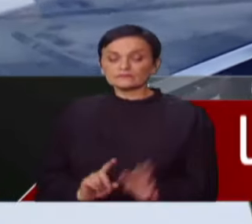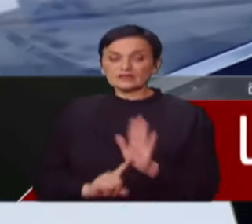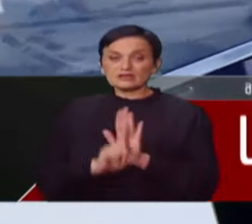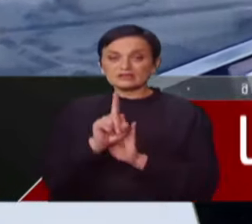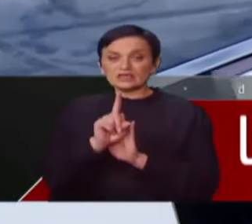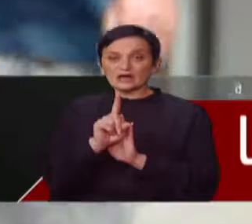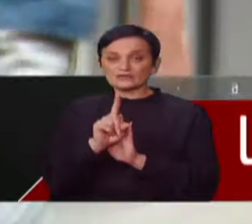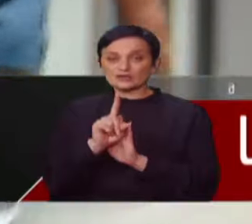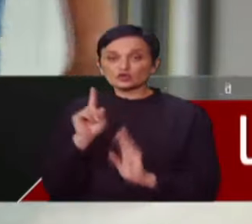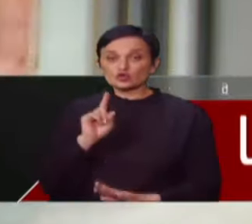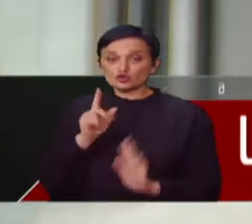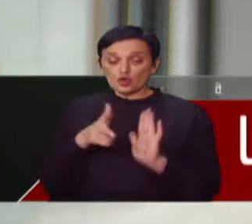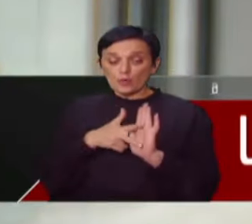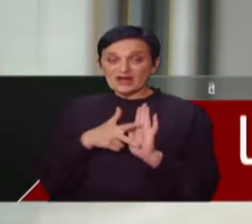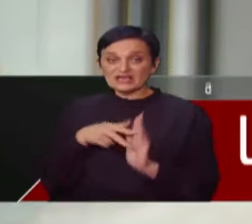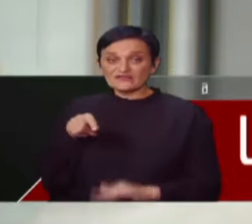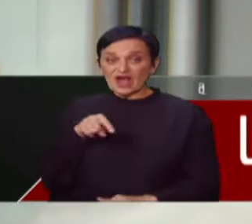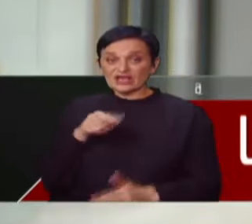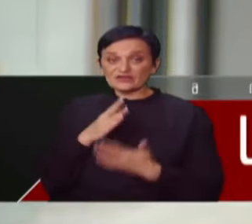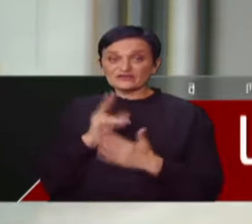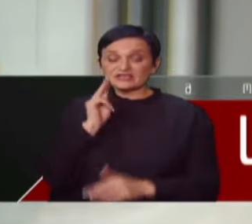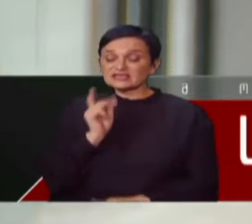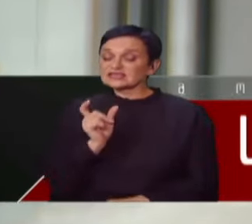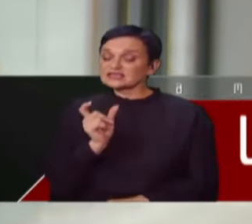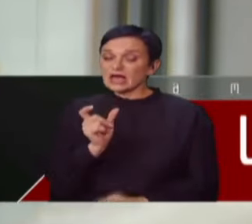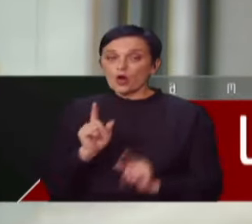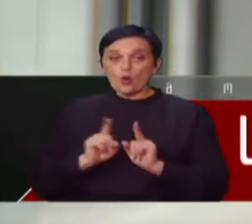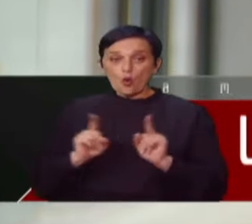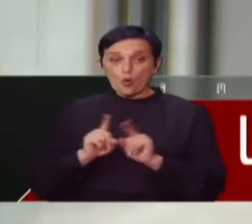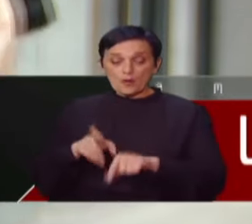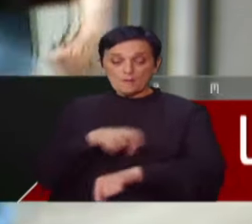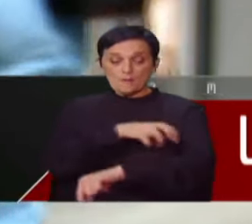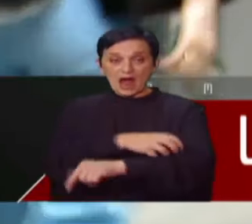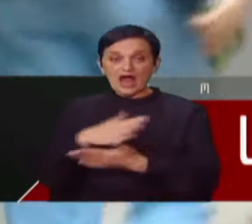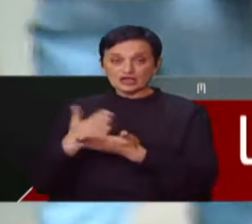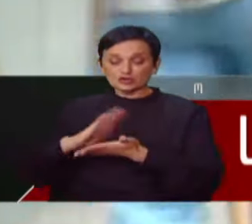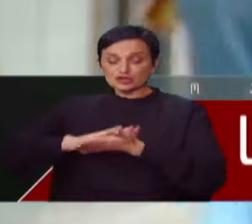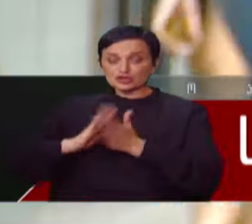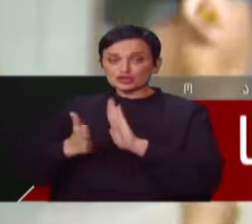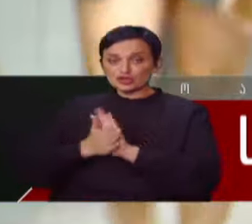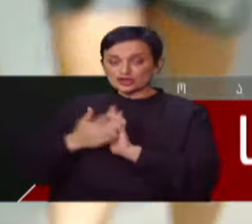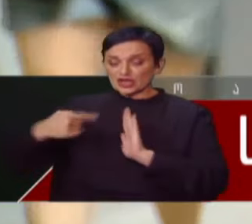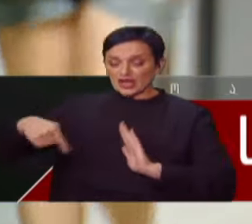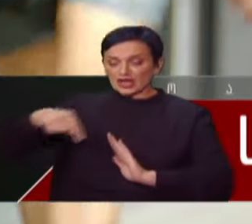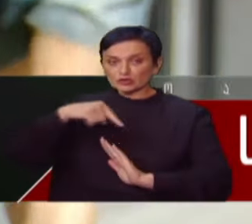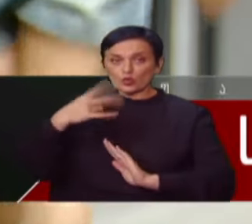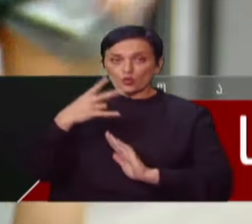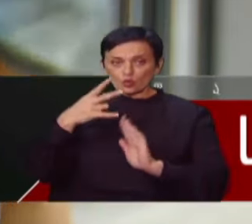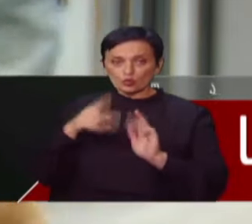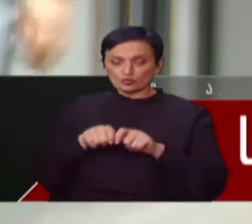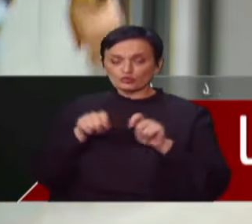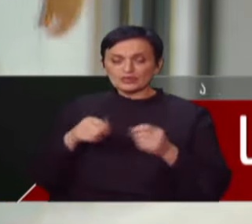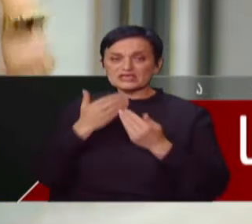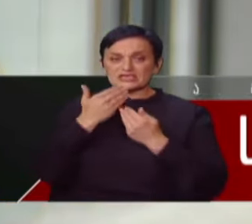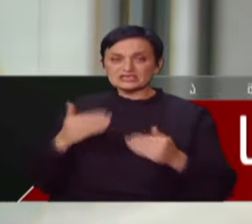Ვიწყები იმით, რომ 8 ივლისი არის თარიღი, როდესაც ოპოზიციური პარტიების ნაწილი შეთანხმდა, რომ ისინი უნდა ჩამოყალიბდნენ